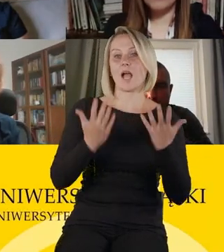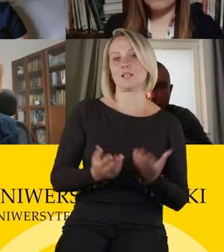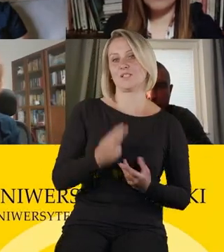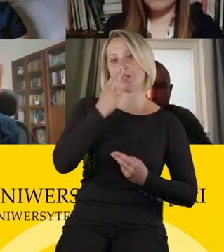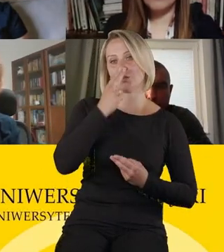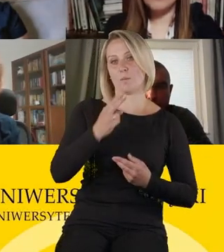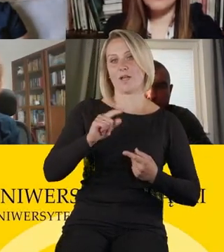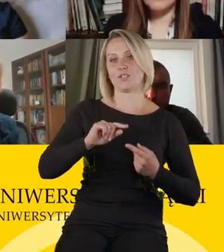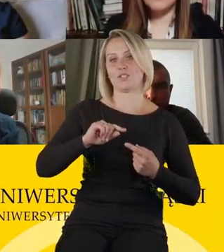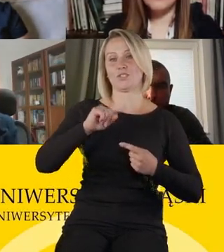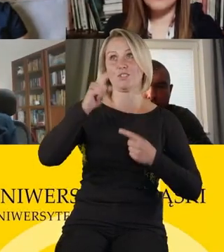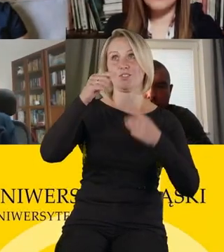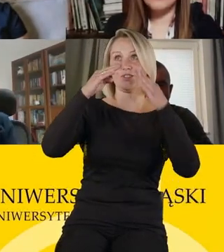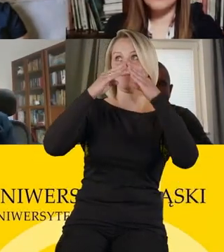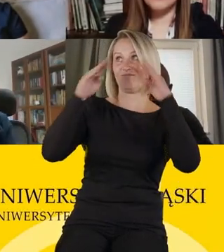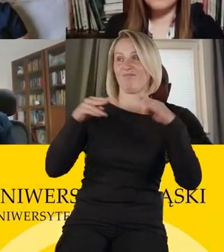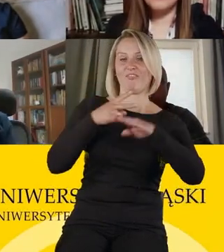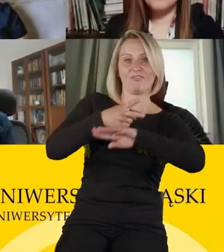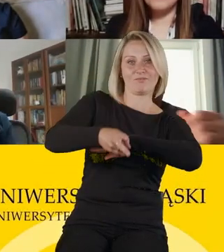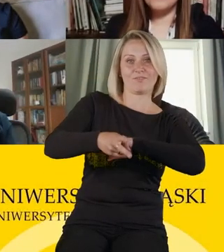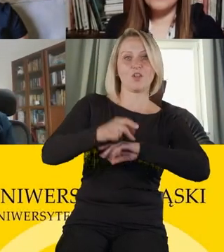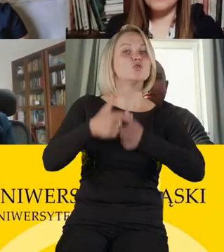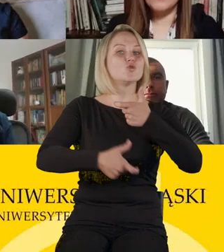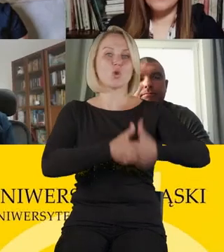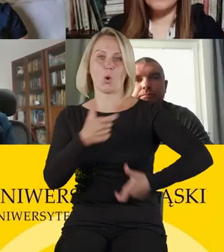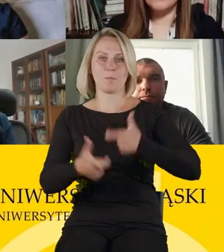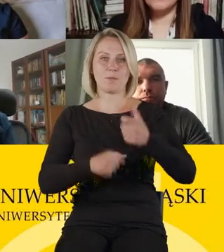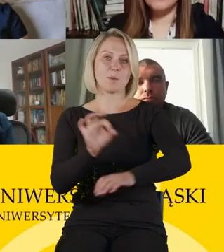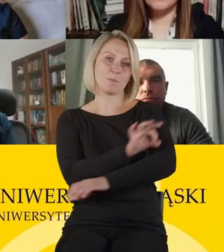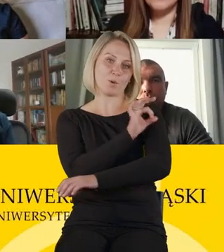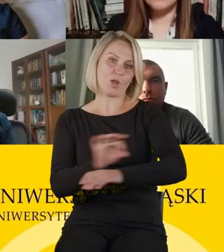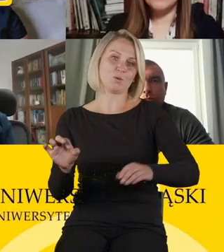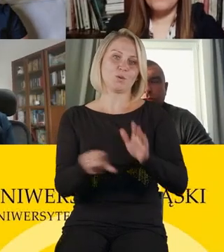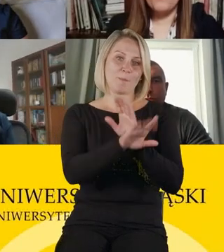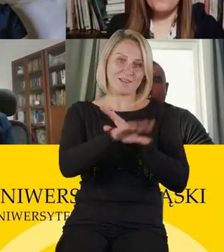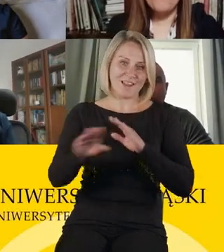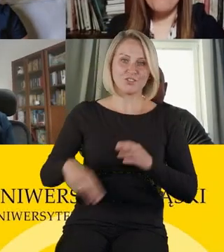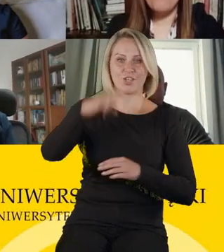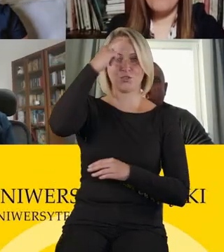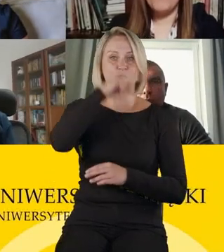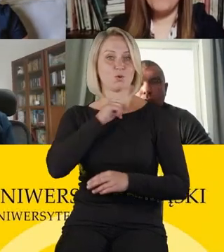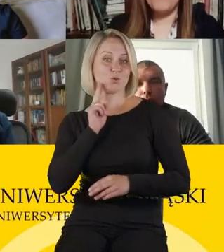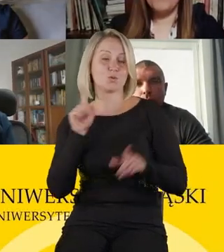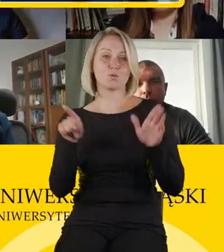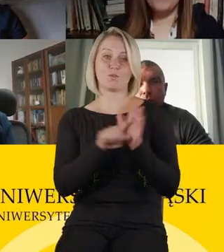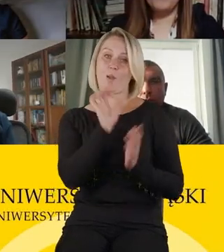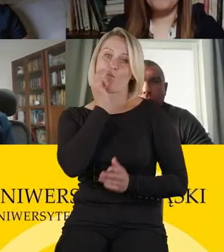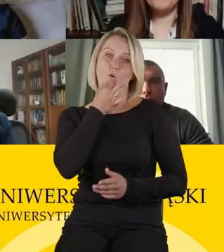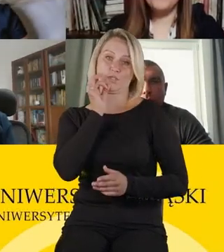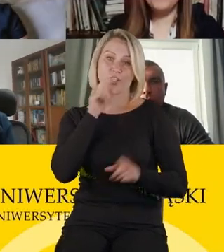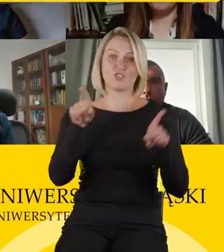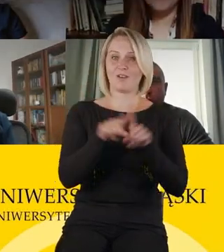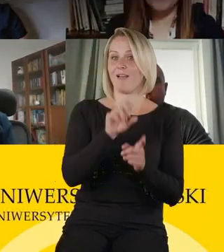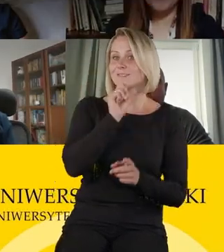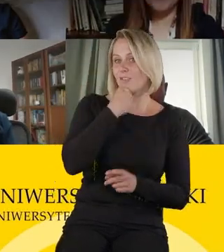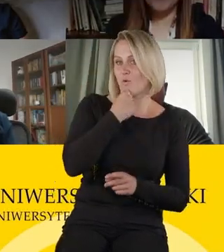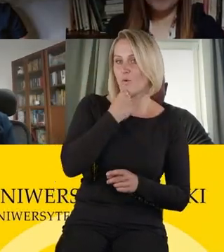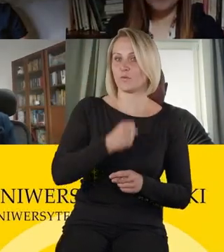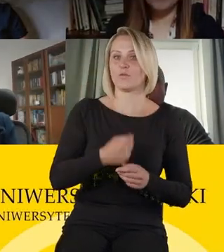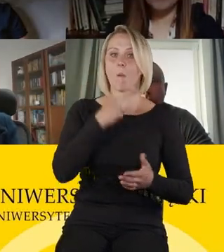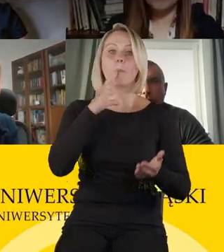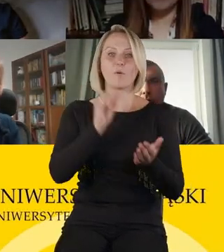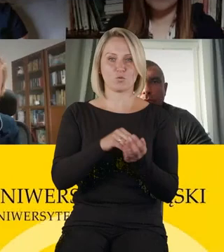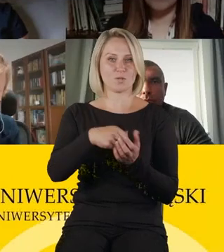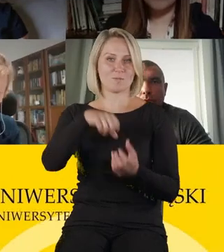poza akademickimi murami. Co za tym robimy? Projektujemy zajęcia dla dzieci i rodziców. I dla młodzieży. I dla seniorów. Powtórki